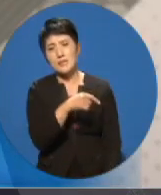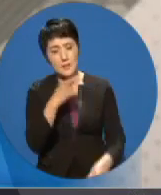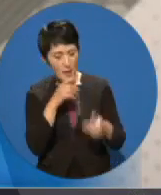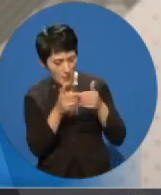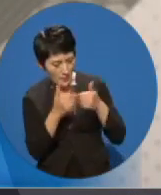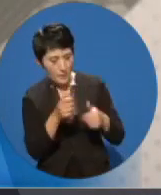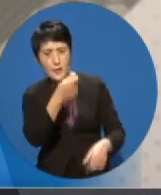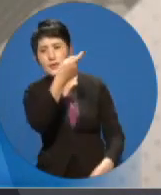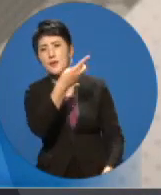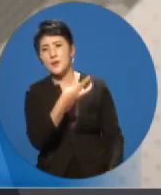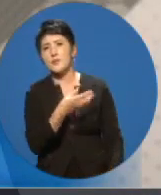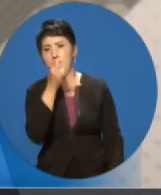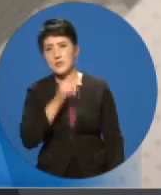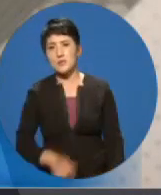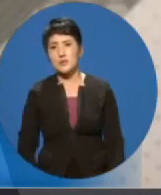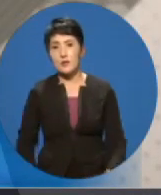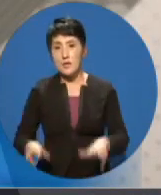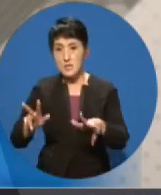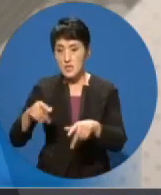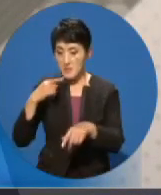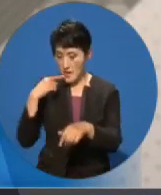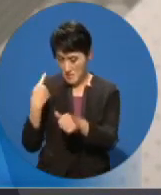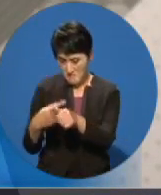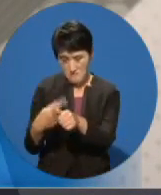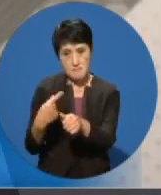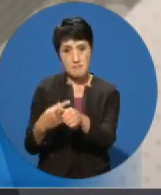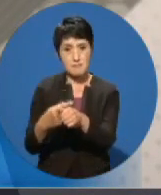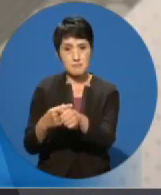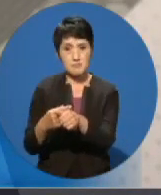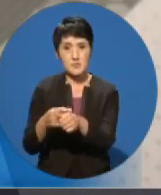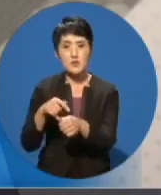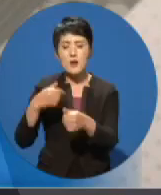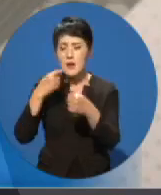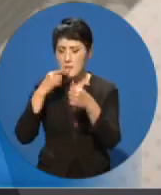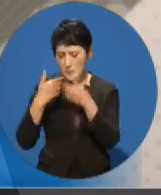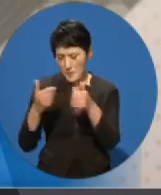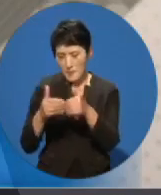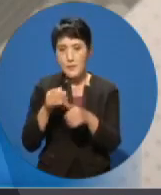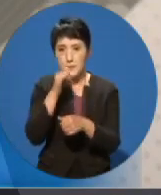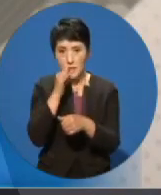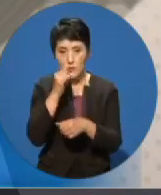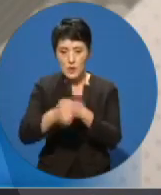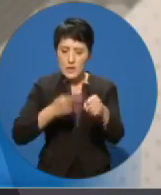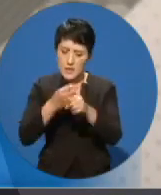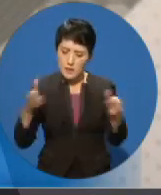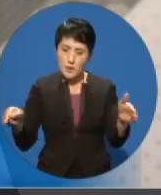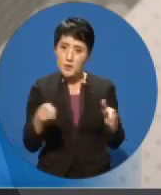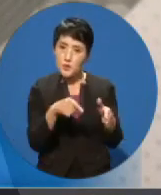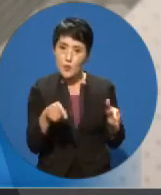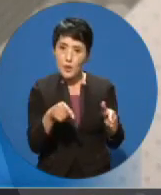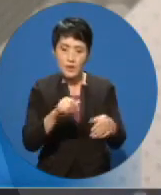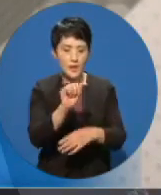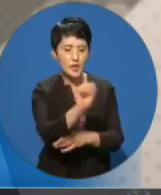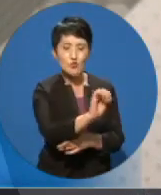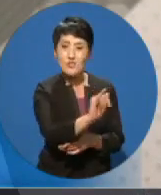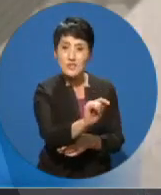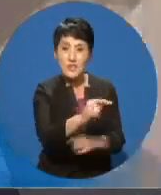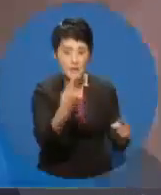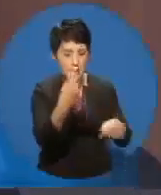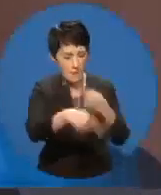되는 거는 뭐 이 폭언과 욕설을 자신의 운전기사들한테 많이 해서 뭐 1년에 3명이나 이 회사를 그만뒀다 이런 얘기가